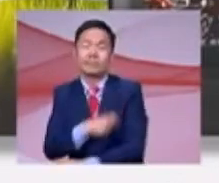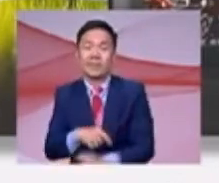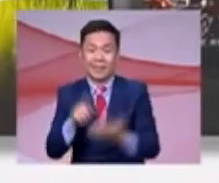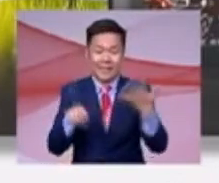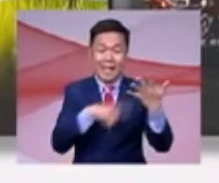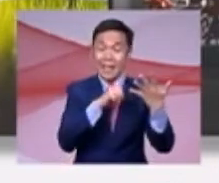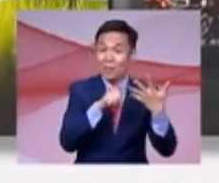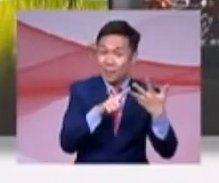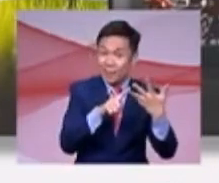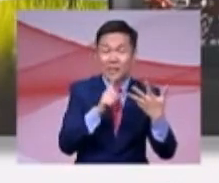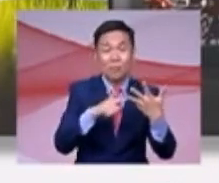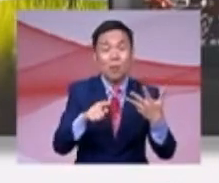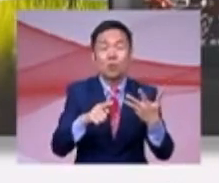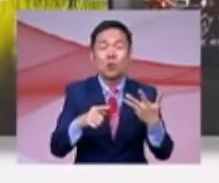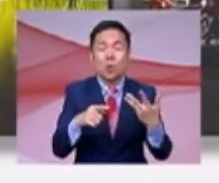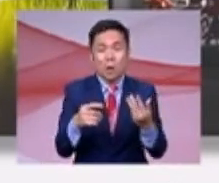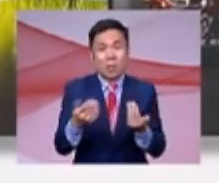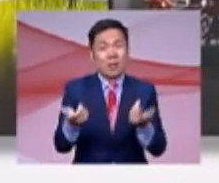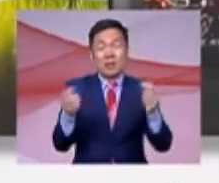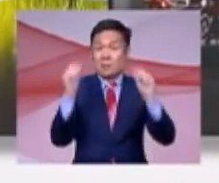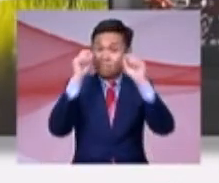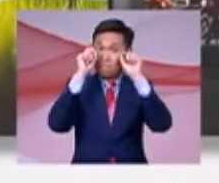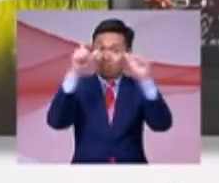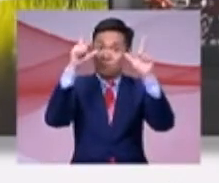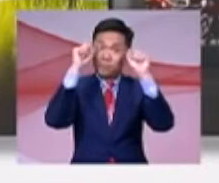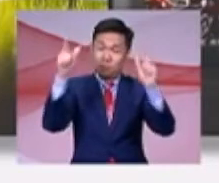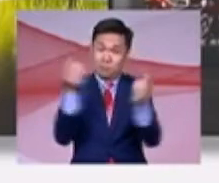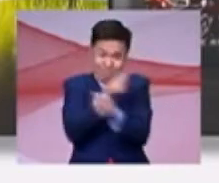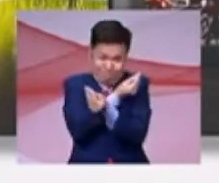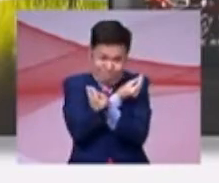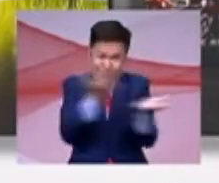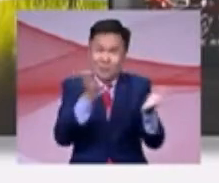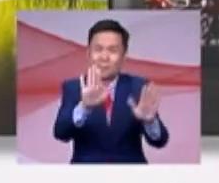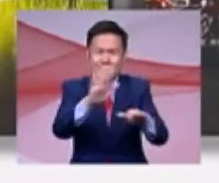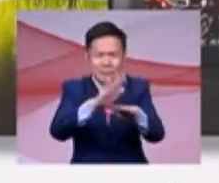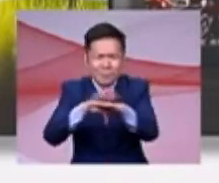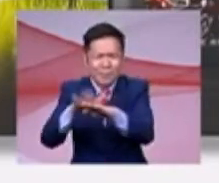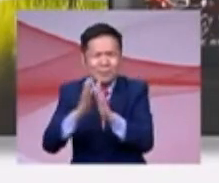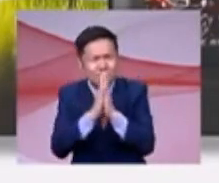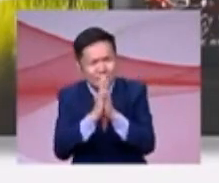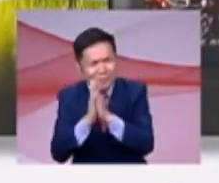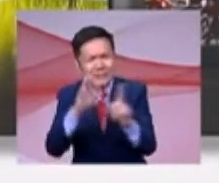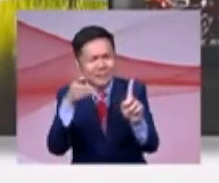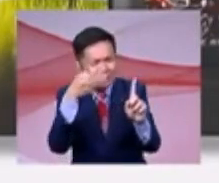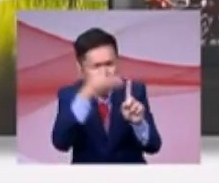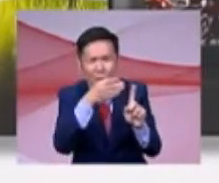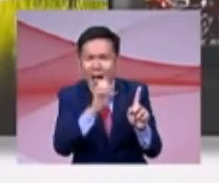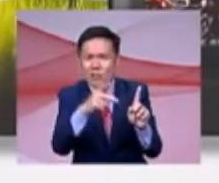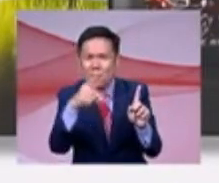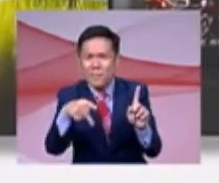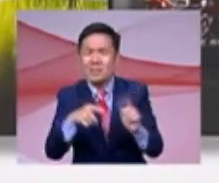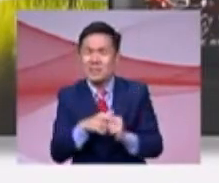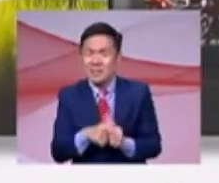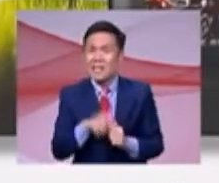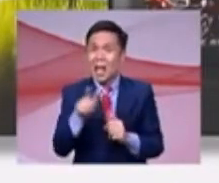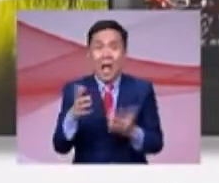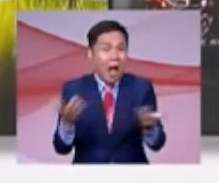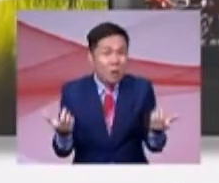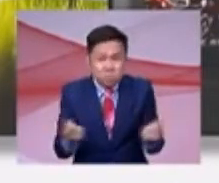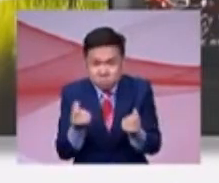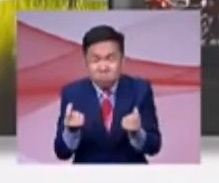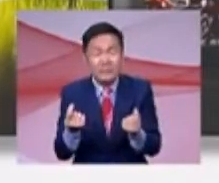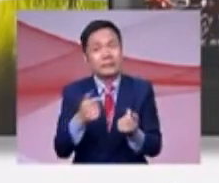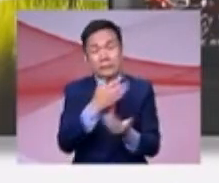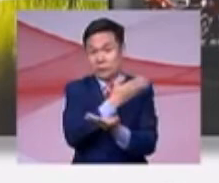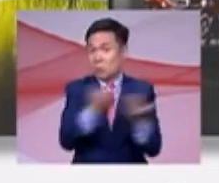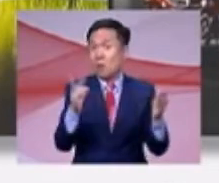komunikasi dengan rakyat supaya rakyat boleh patuh kepada SOP, tahu apa nak jalankan. Ini penting untuk